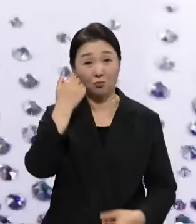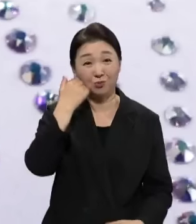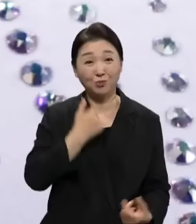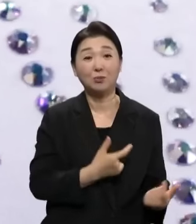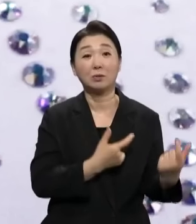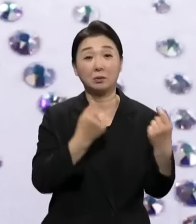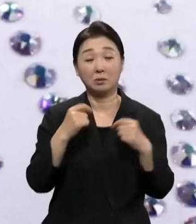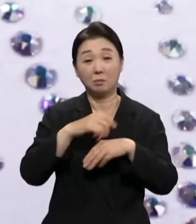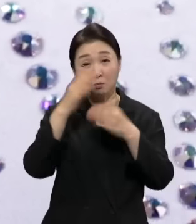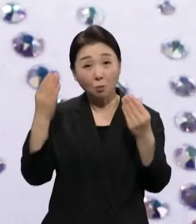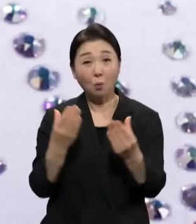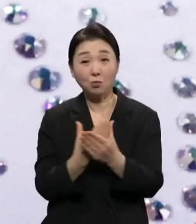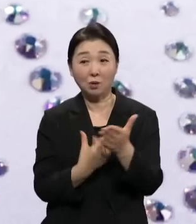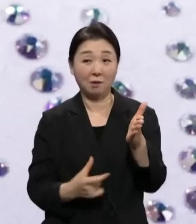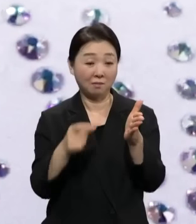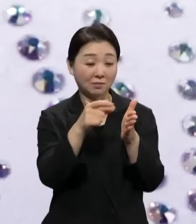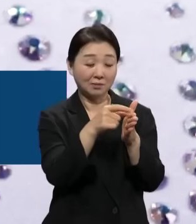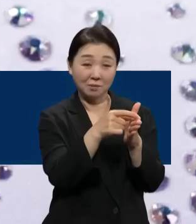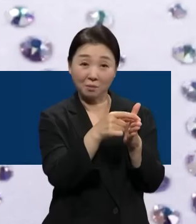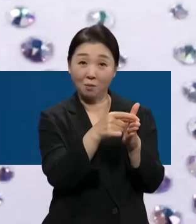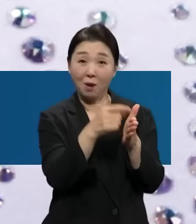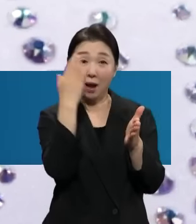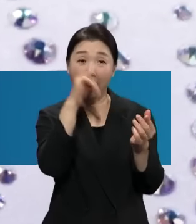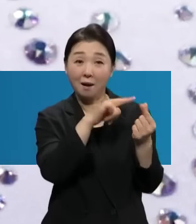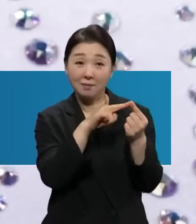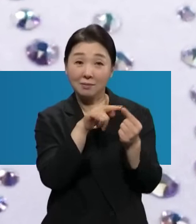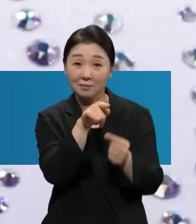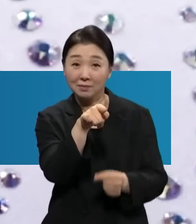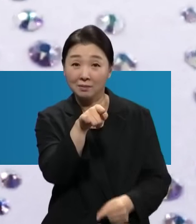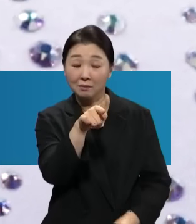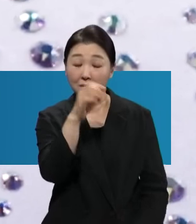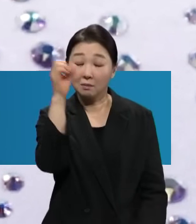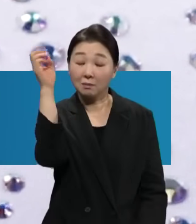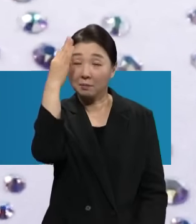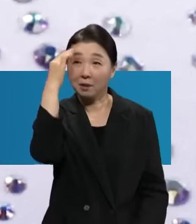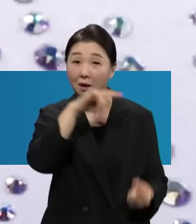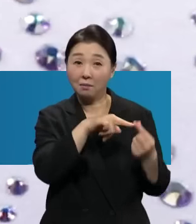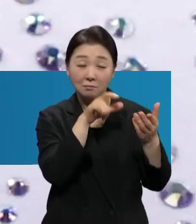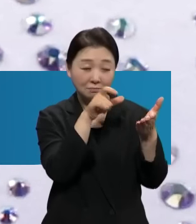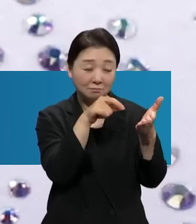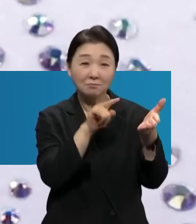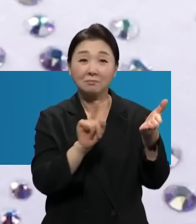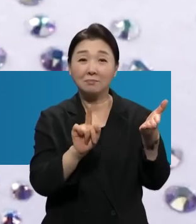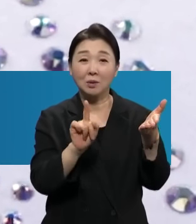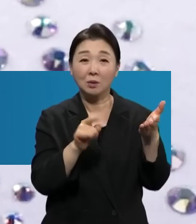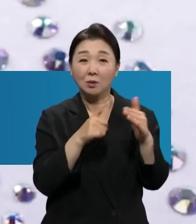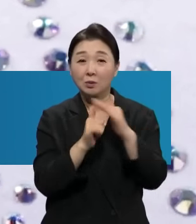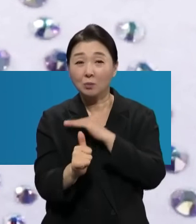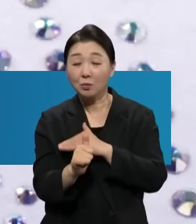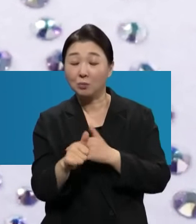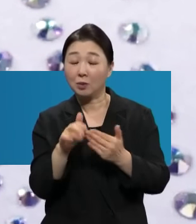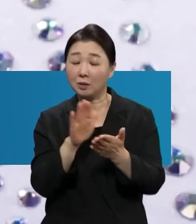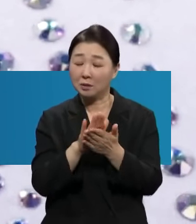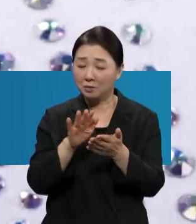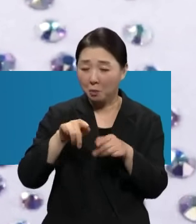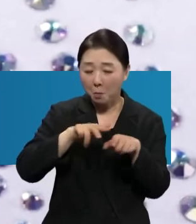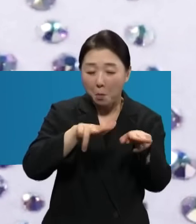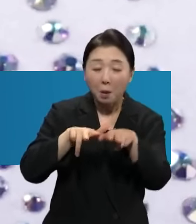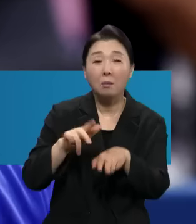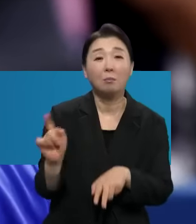누구든 모두가 이렇게 적힌 한글이 보입니다. 느닷없이 등장한 한글에 선수가 직접 새긴